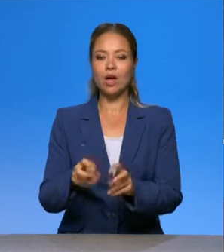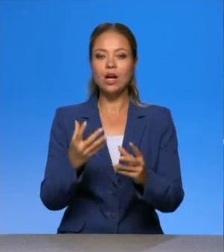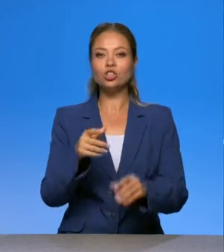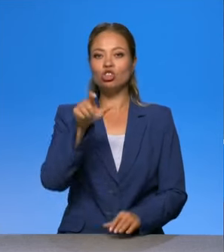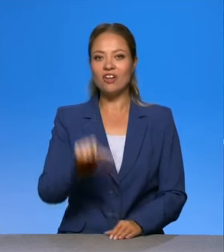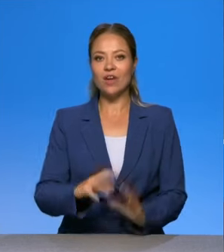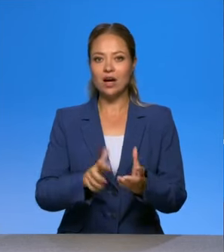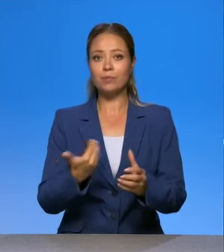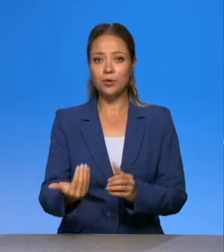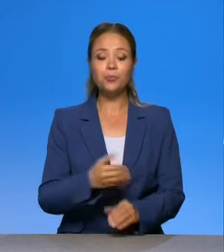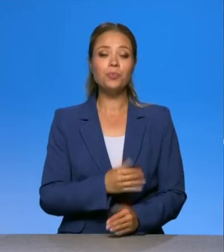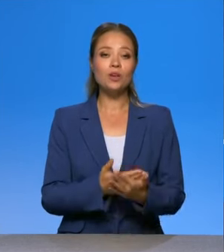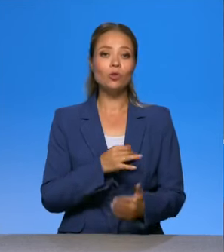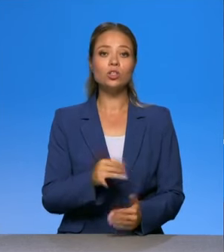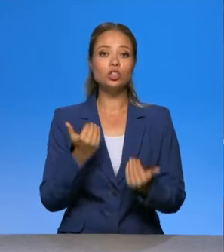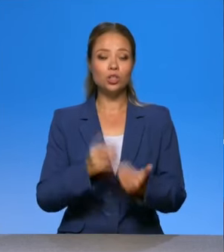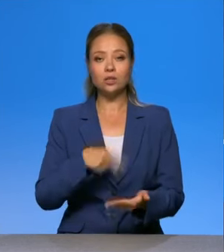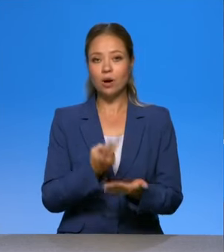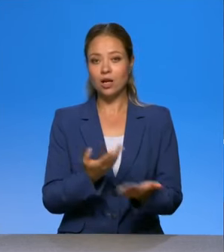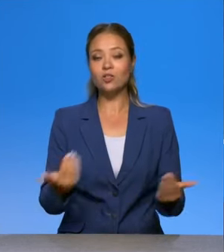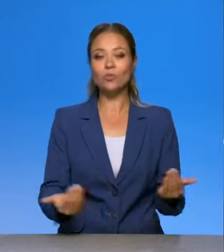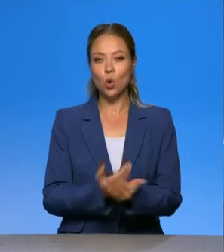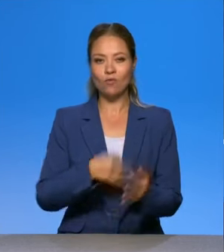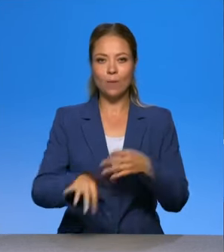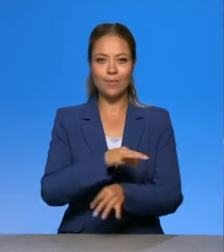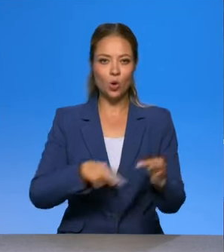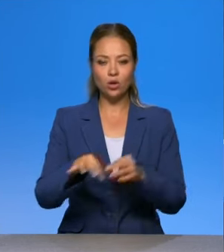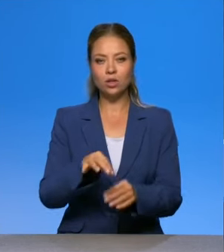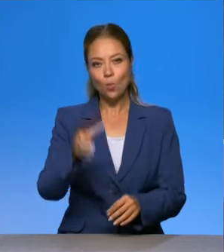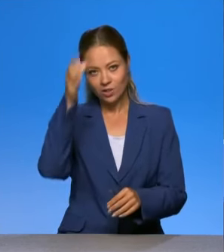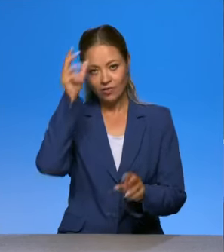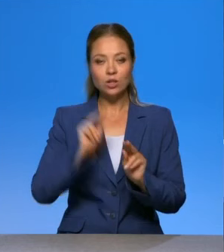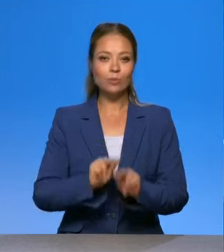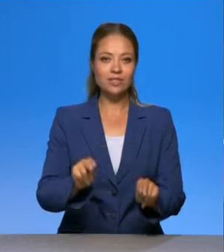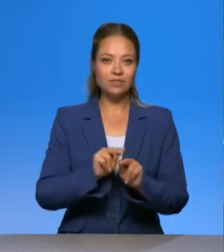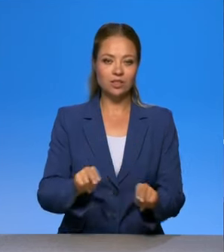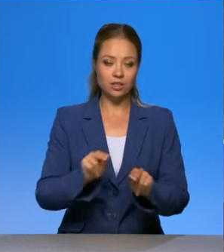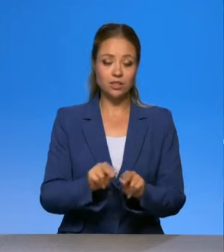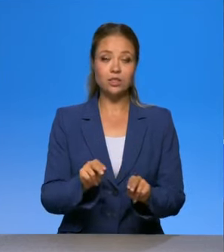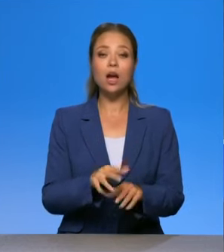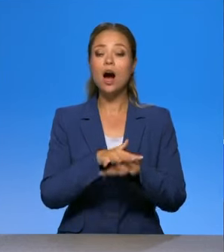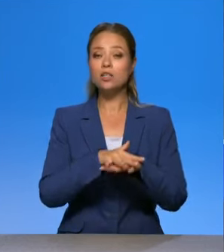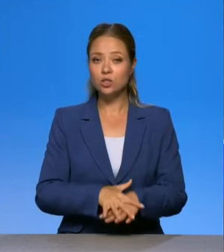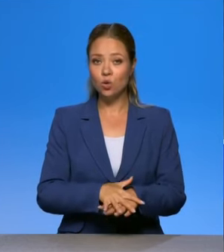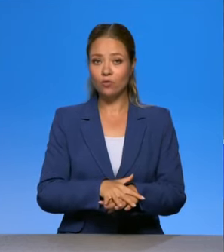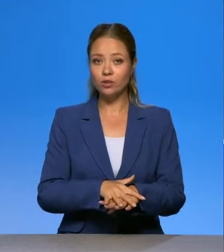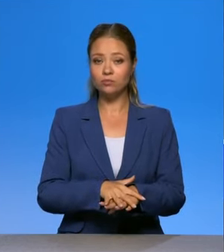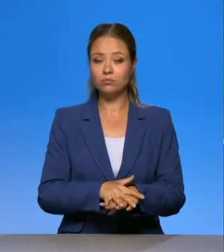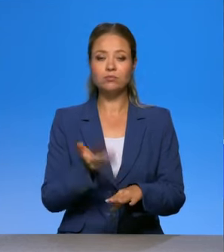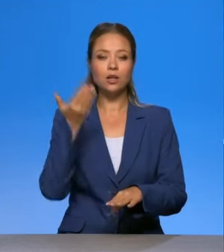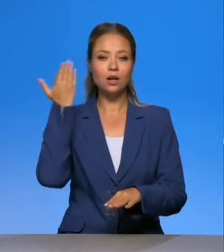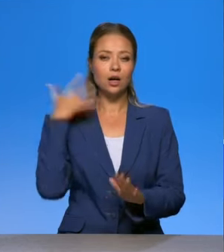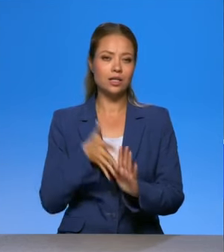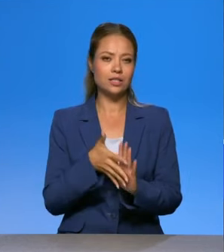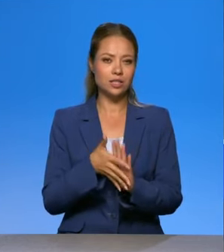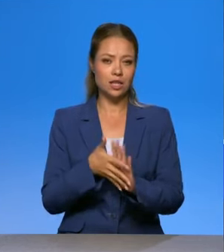мы представляем сейчас уже традиционно новые проекты. Образовательно-просветительские фонды проекта, основанные на тех исследованиях, которые проходили.